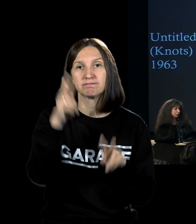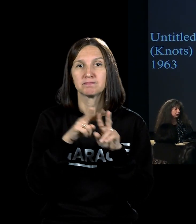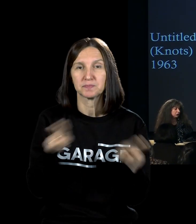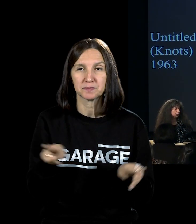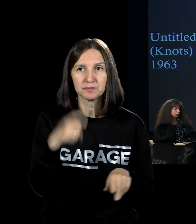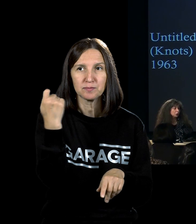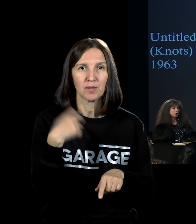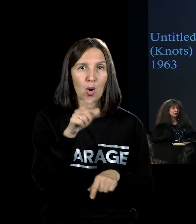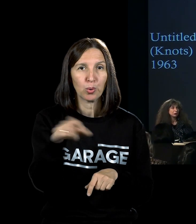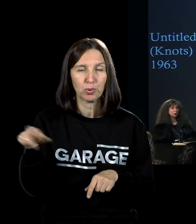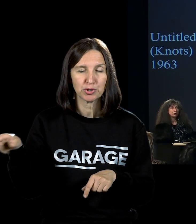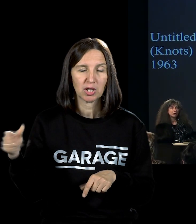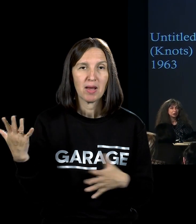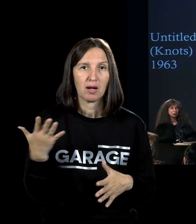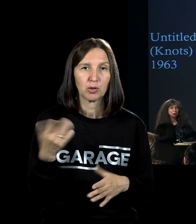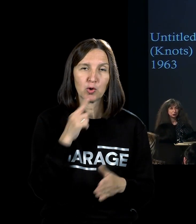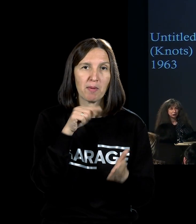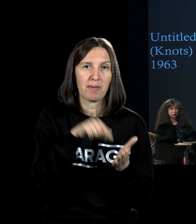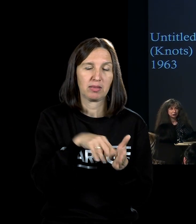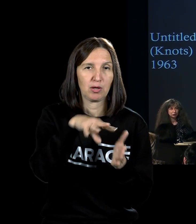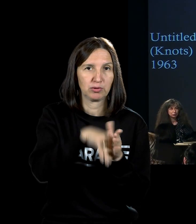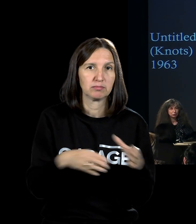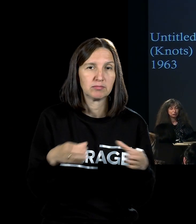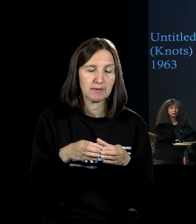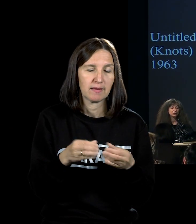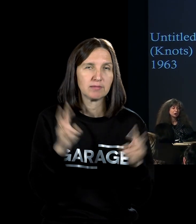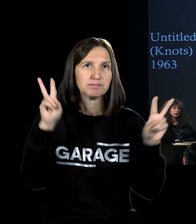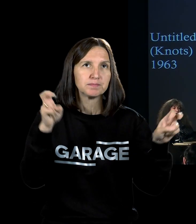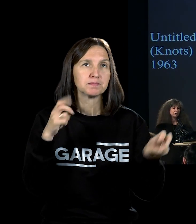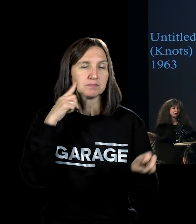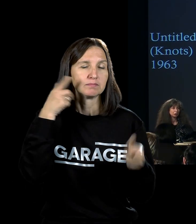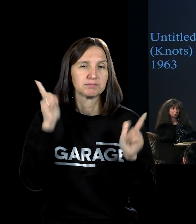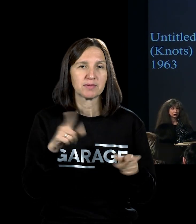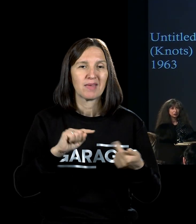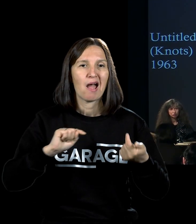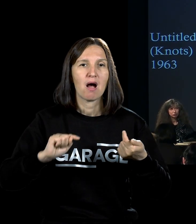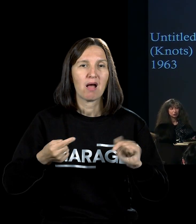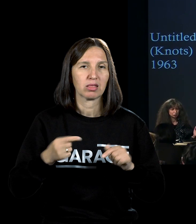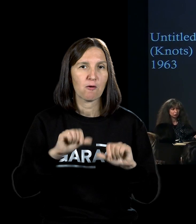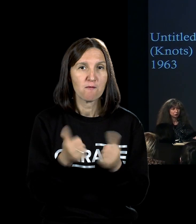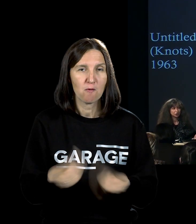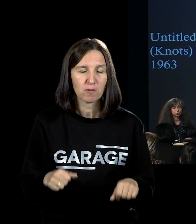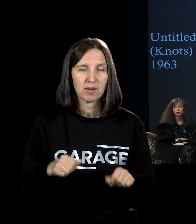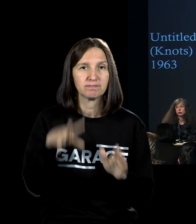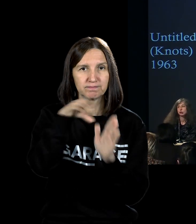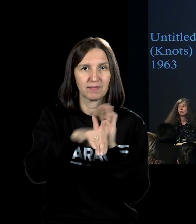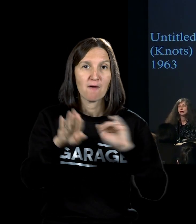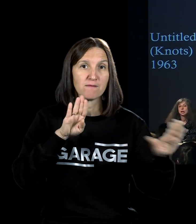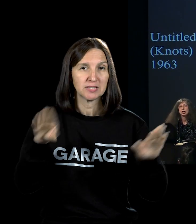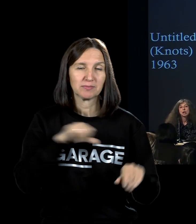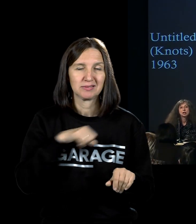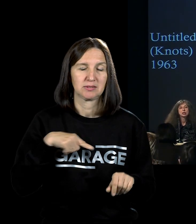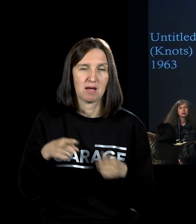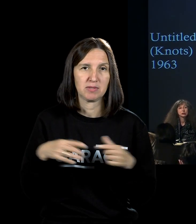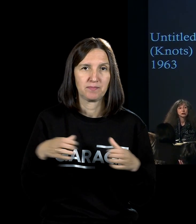единомышленниками и художниками, которые попадают в тот же контекст антиформы, в те же выставки, которые он делает, которые в том числе организует сам